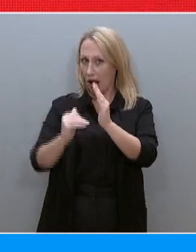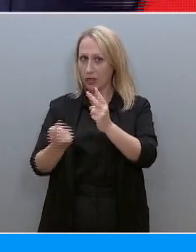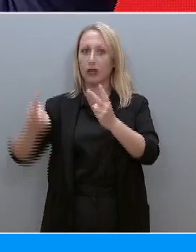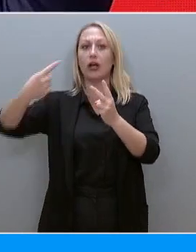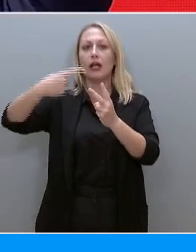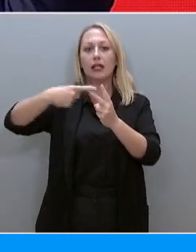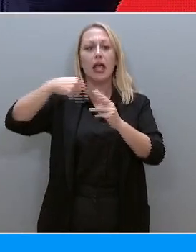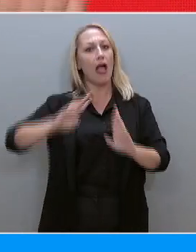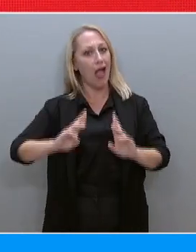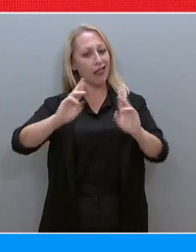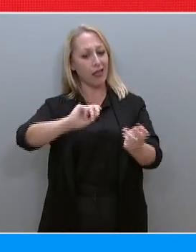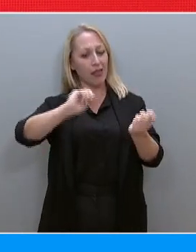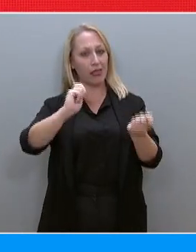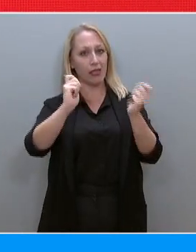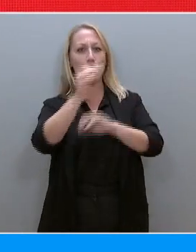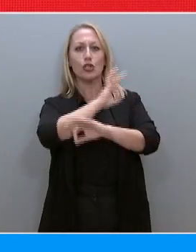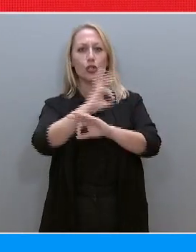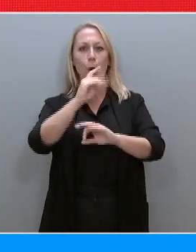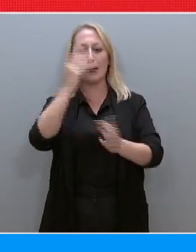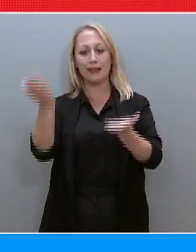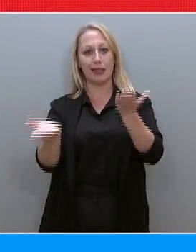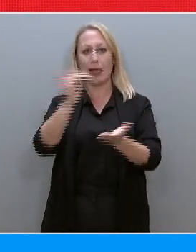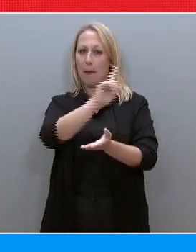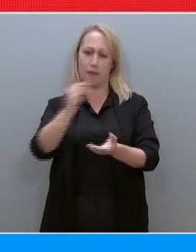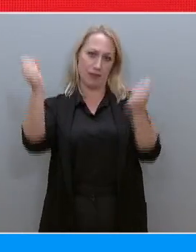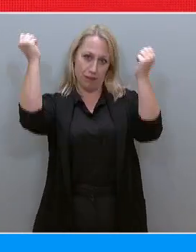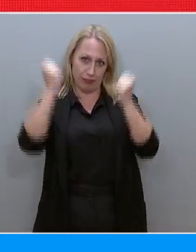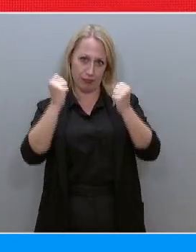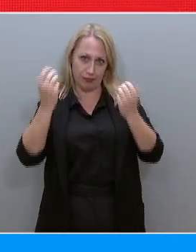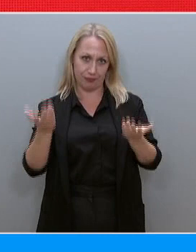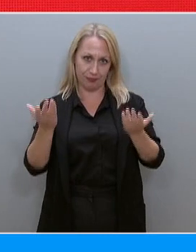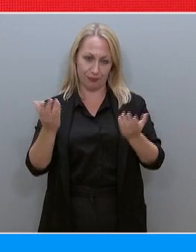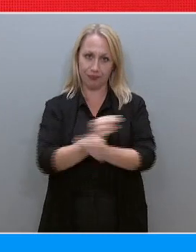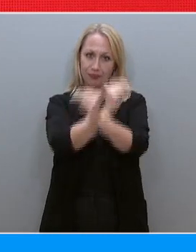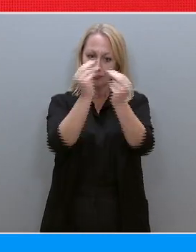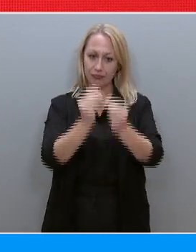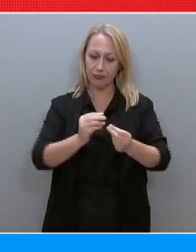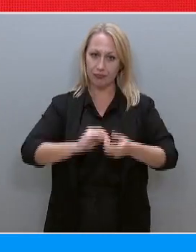του ακινήτου ώστε να ισοφαρίσουν την όποια χασούρα τους. Με αυτόν τον τρόπο